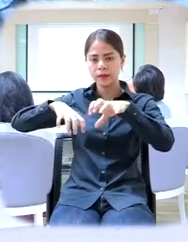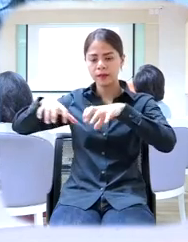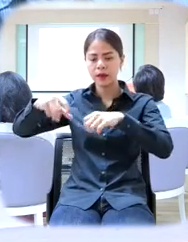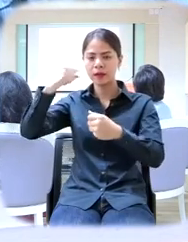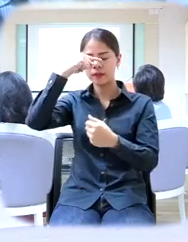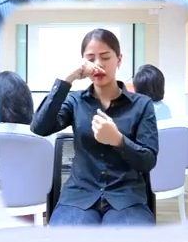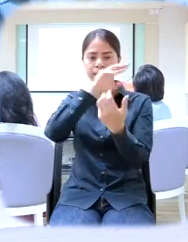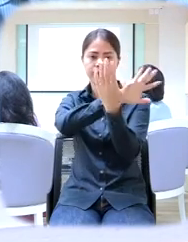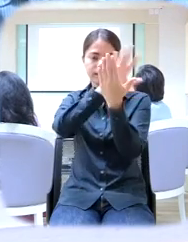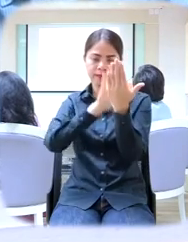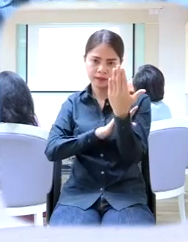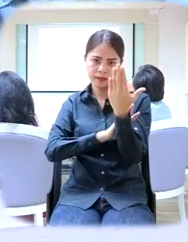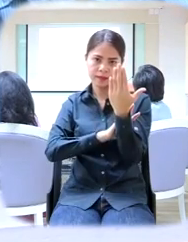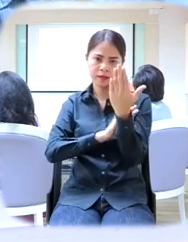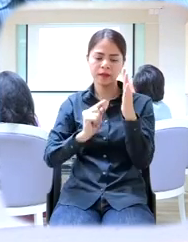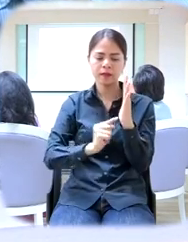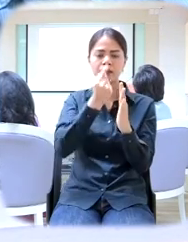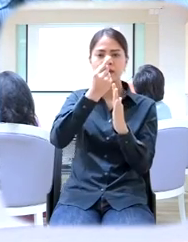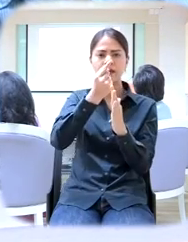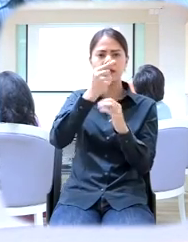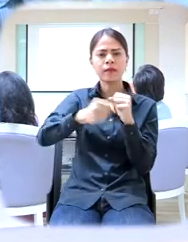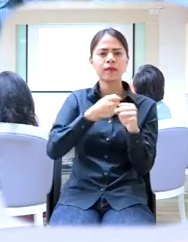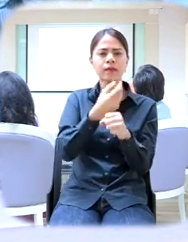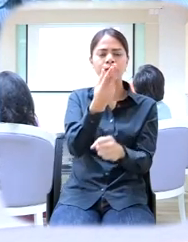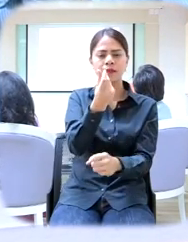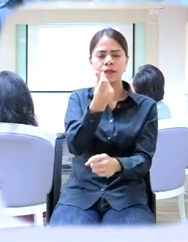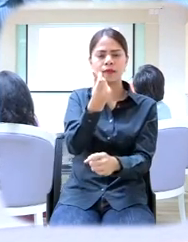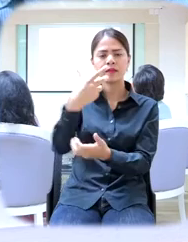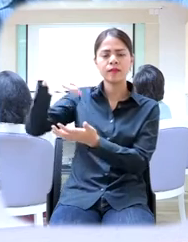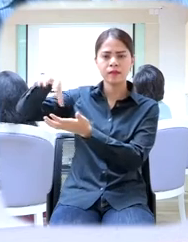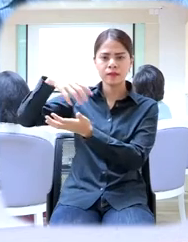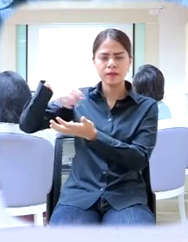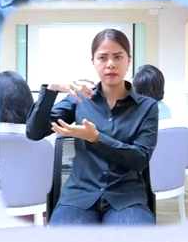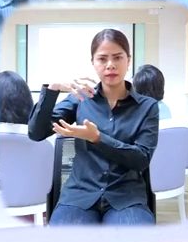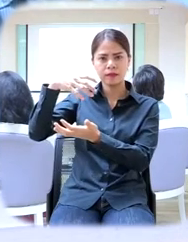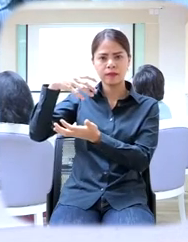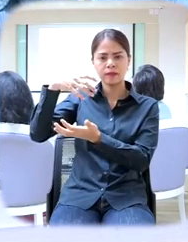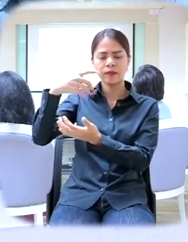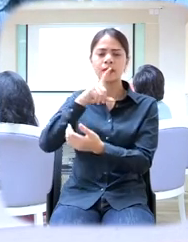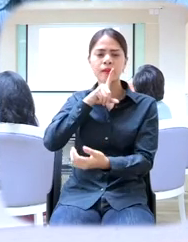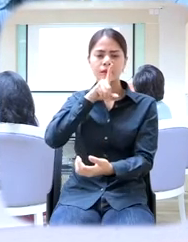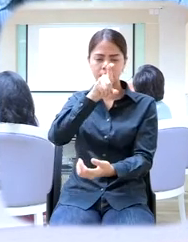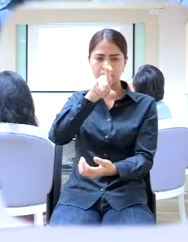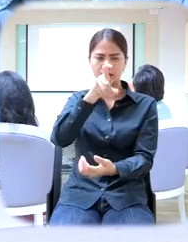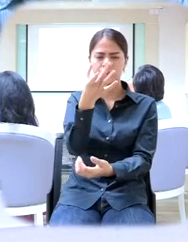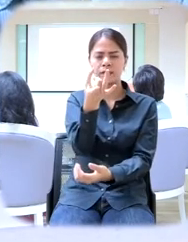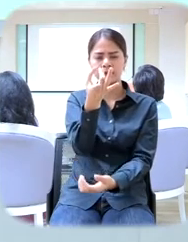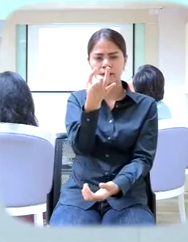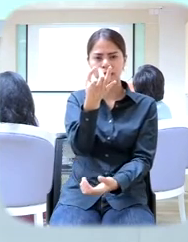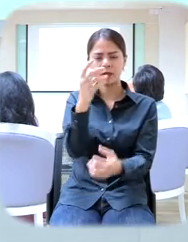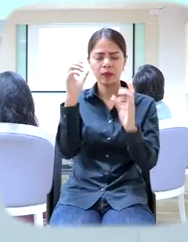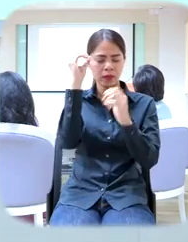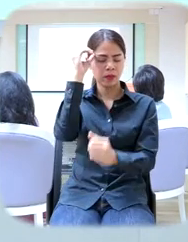หรือในสยามคำเริ่มขึ้นเมื่อไหร่นะครับก็คืออาจารย์เขาก็ตั้งคำถามโดยการที่มีคำพูดที่ว่าอะไรที่เป็นองค์